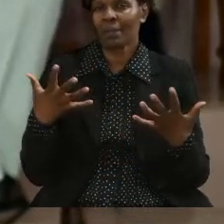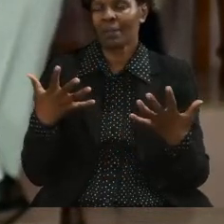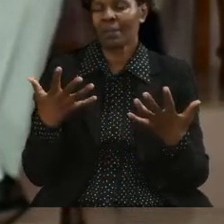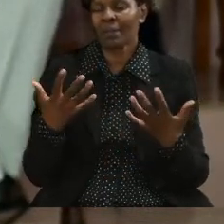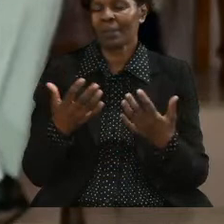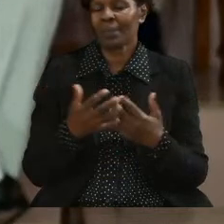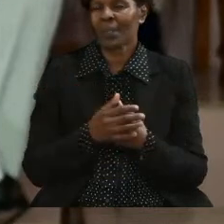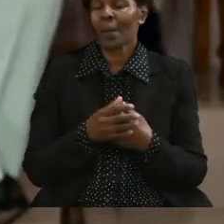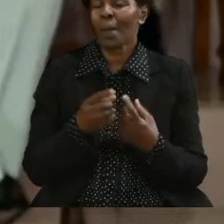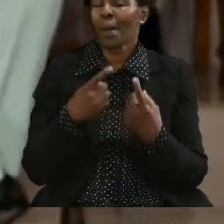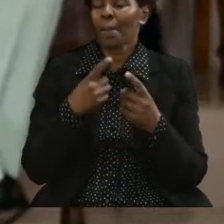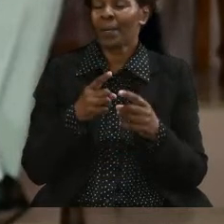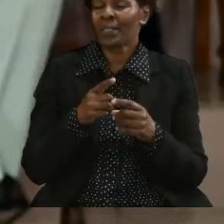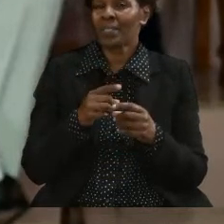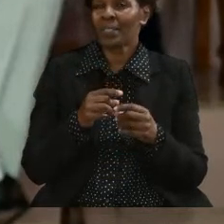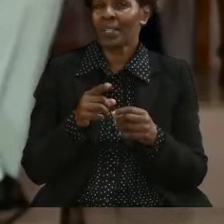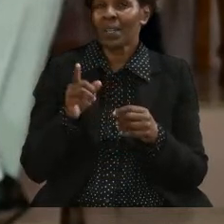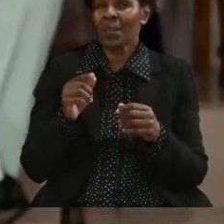no ibuku